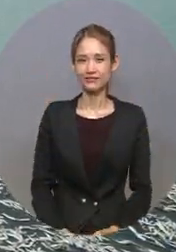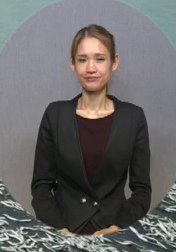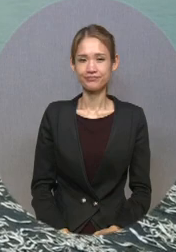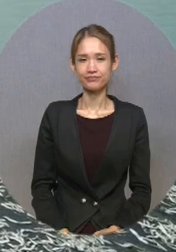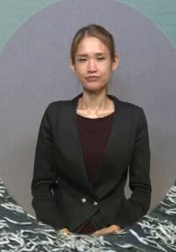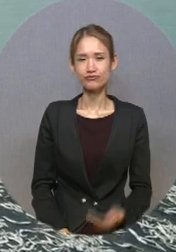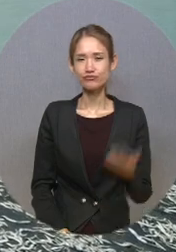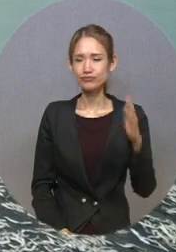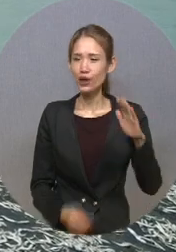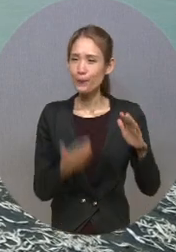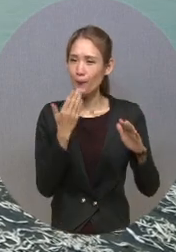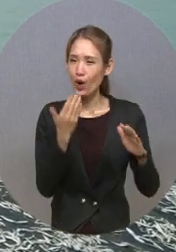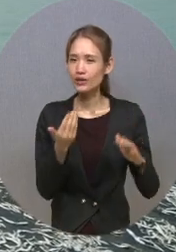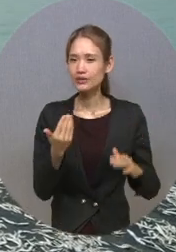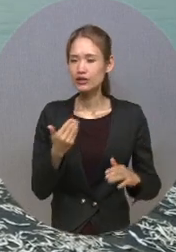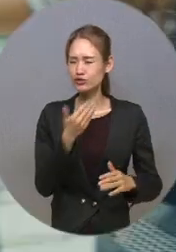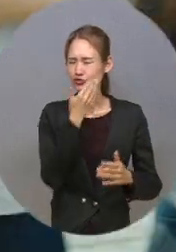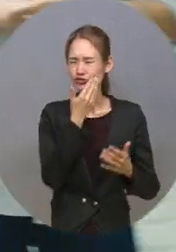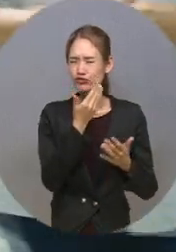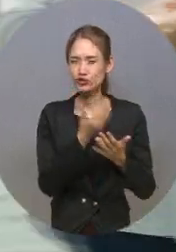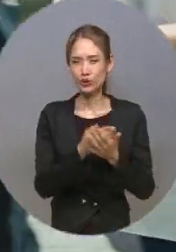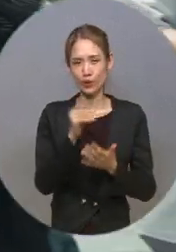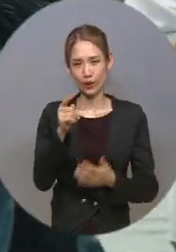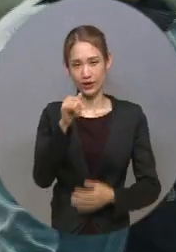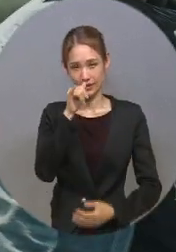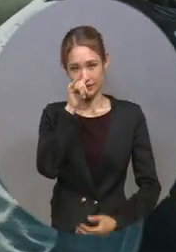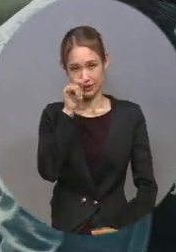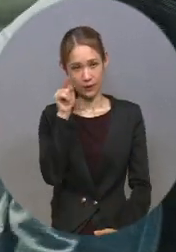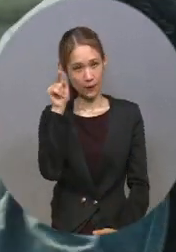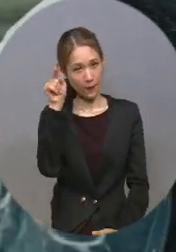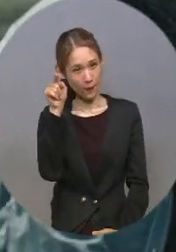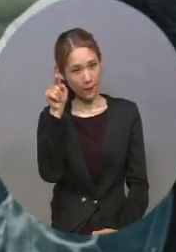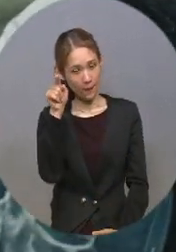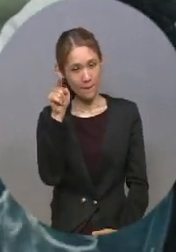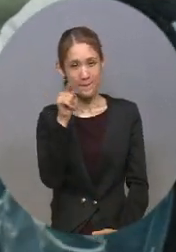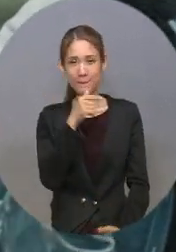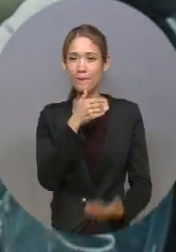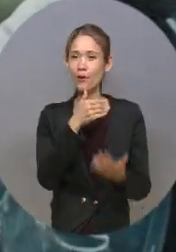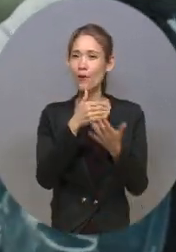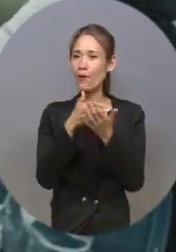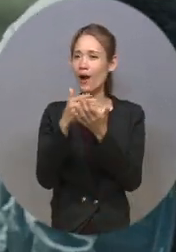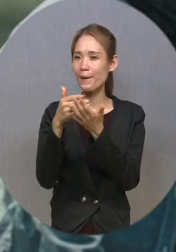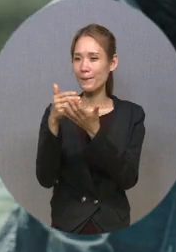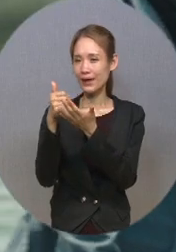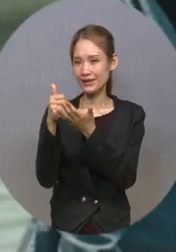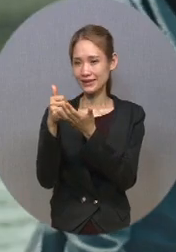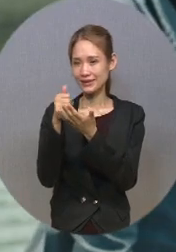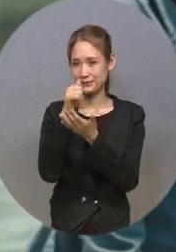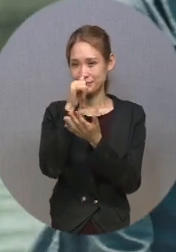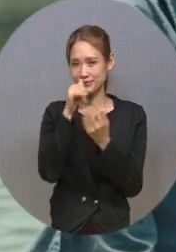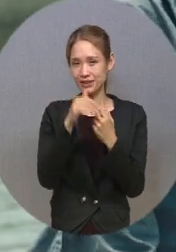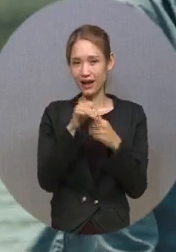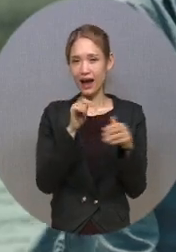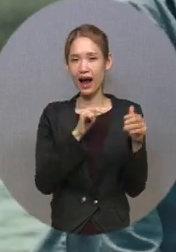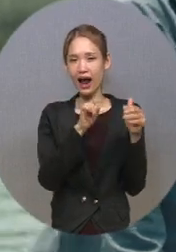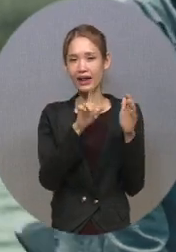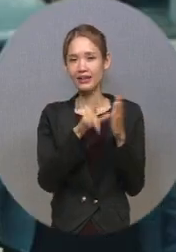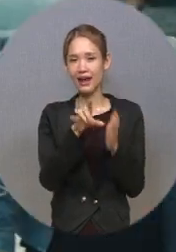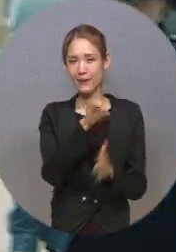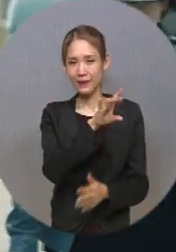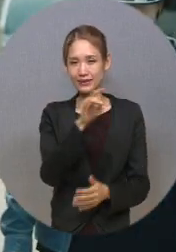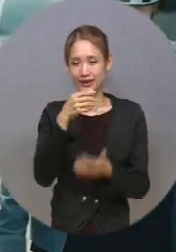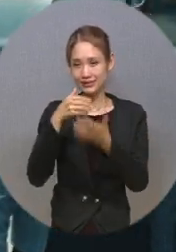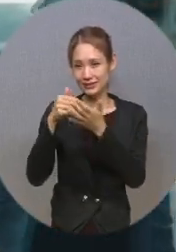잠깐 먹기 전에 중요한 게 있어요. 저쪽에서 저희 지금 화백님이 계시거든요. 네. 저희 항상 가는 곳마다 그림을 그려주시는 분이 계세요.